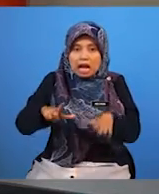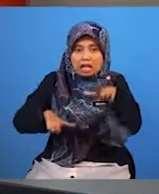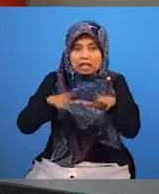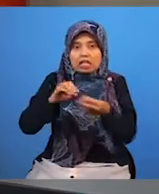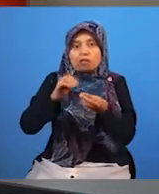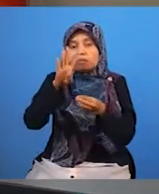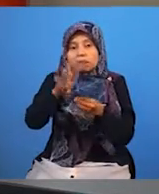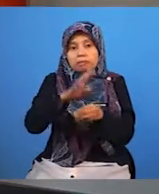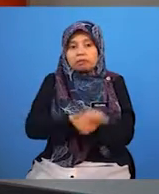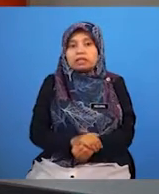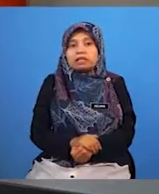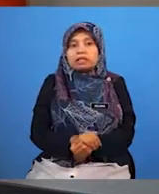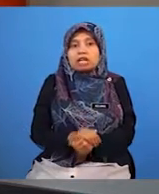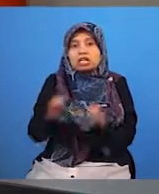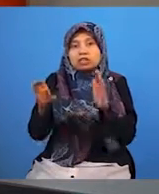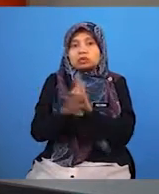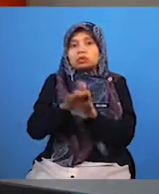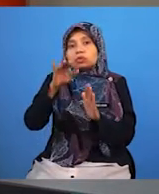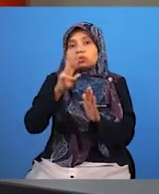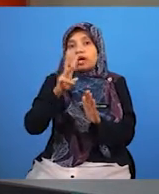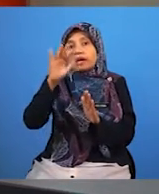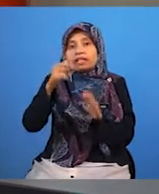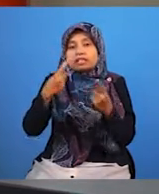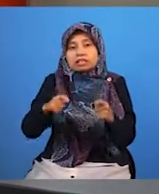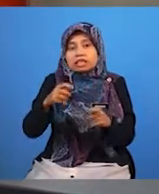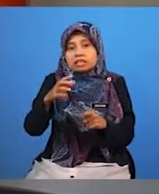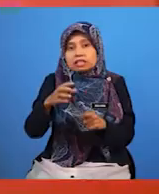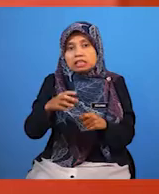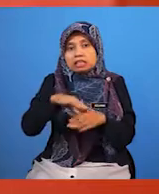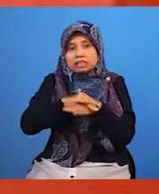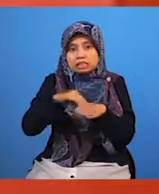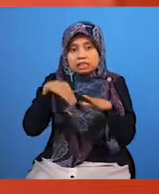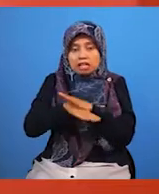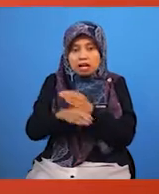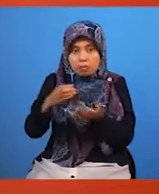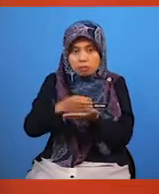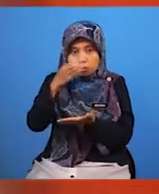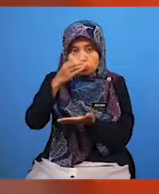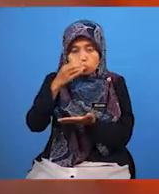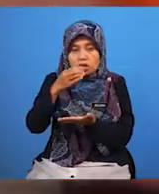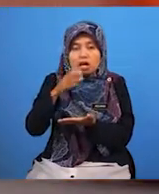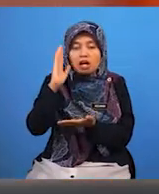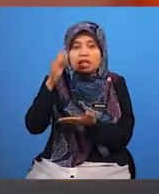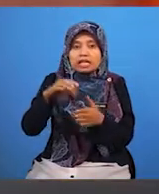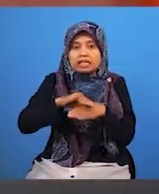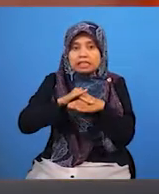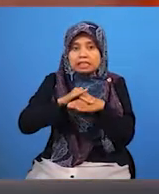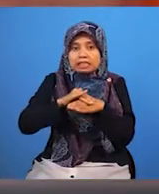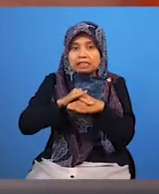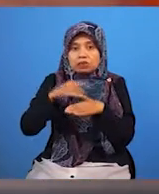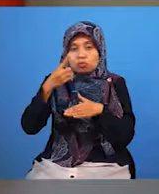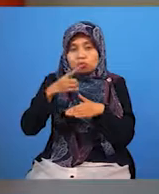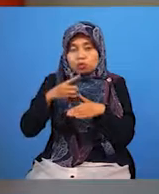Langkah yang keempat, sampel air yang telah diisi di dalam botol akan dibawa ke makmal untuk